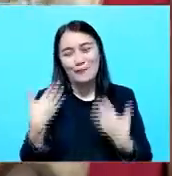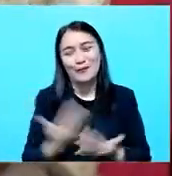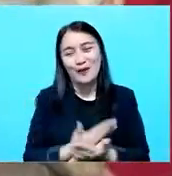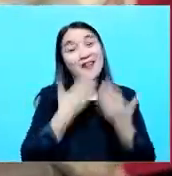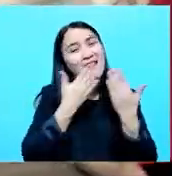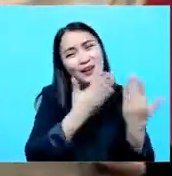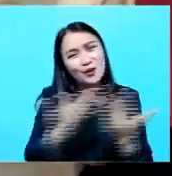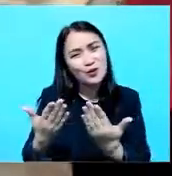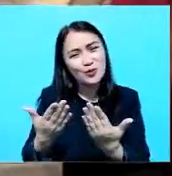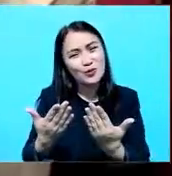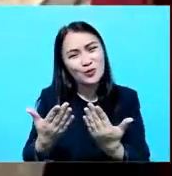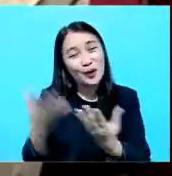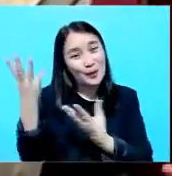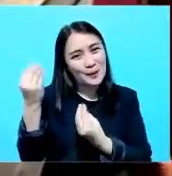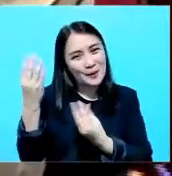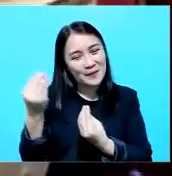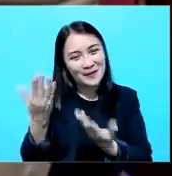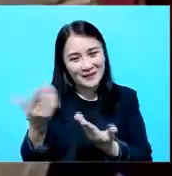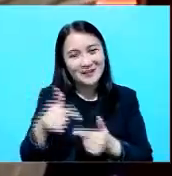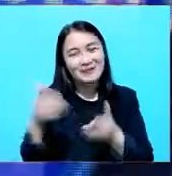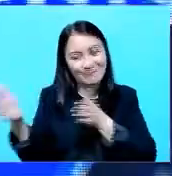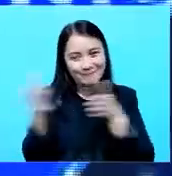muna latest dito, back to you guys dyan sa studio.